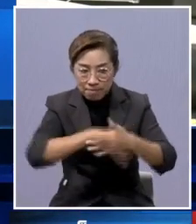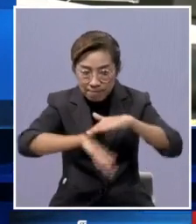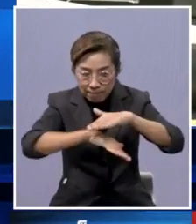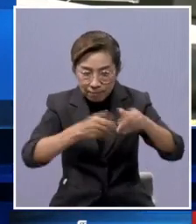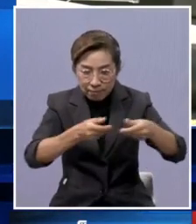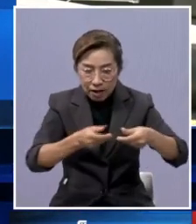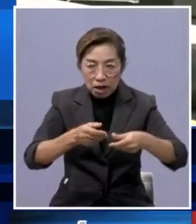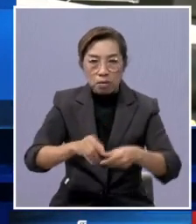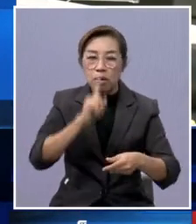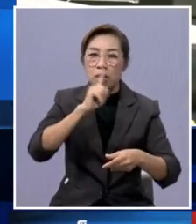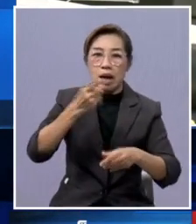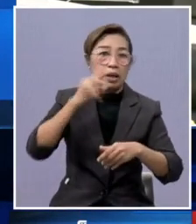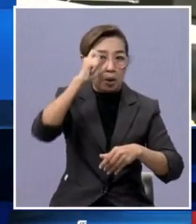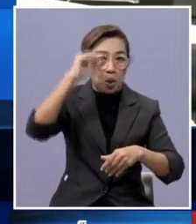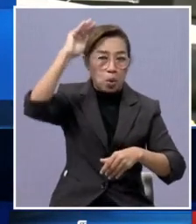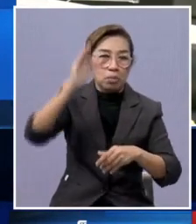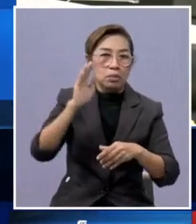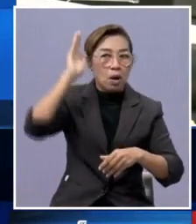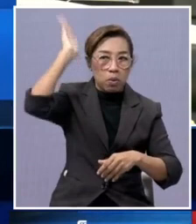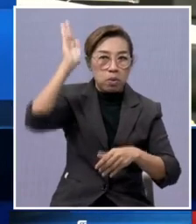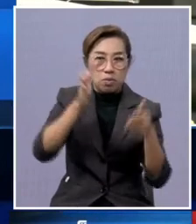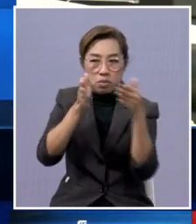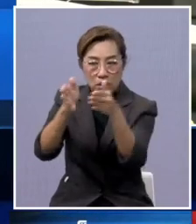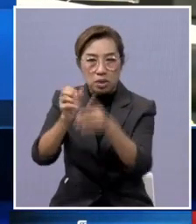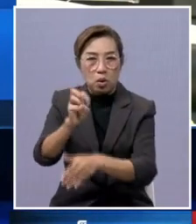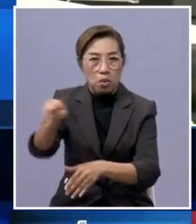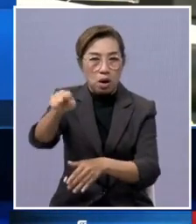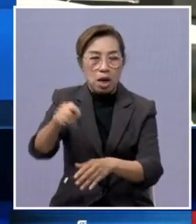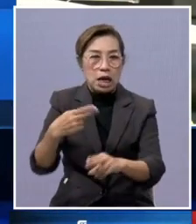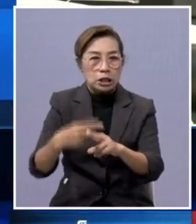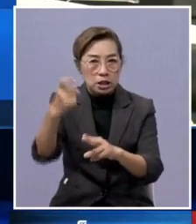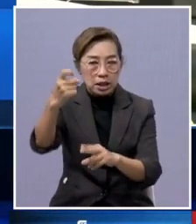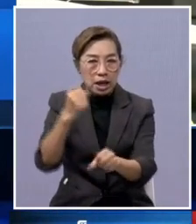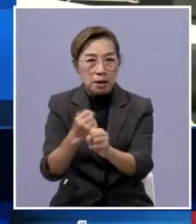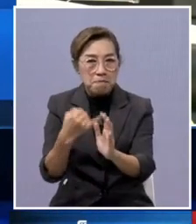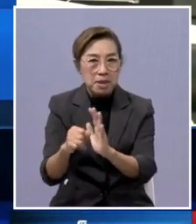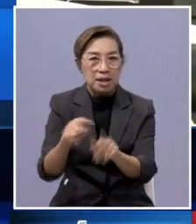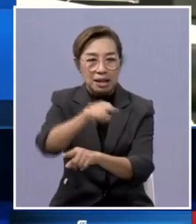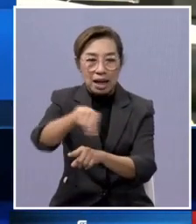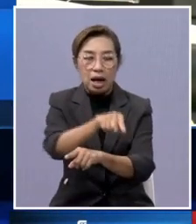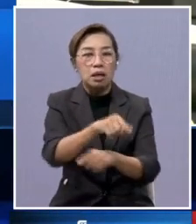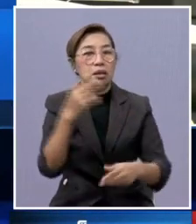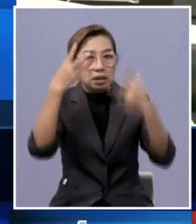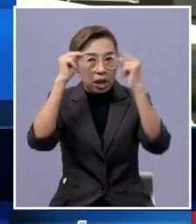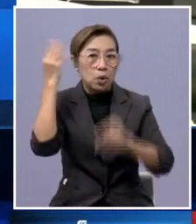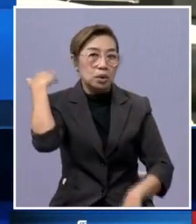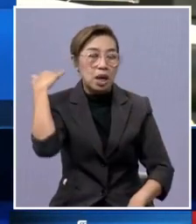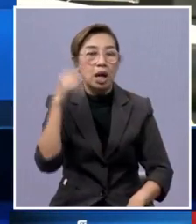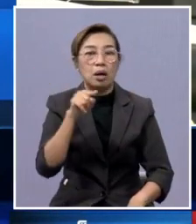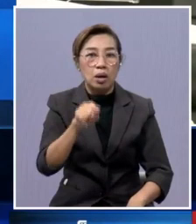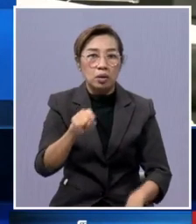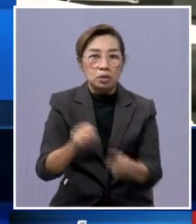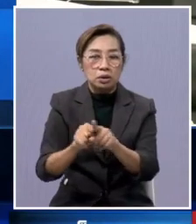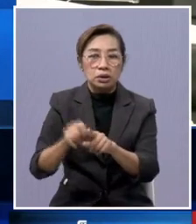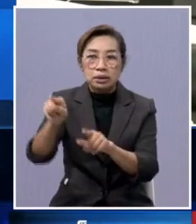อภิปรายโจมตีตนหวังผลประโยชน์ทางการเมืองให้สว 8เปื้อนโยงไปถึงอดีตนายกที่มีส่วนสรรหาของสวคือ